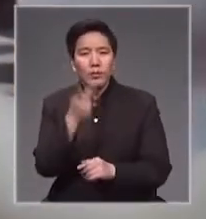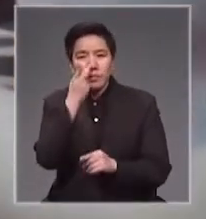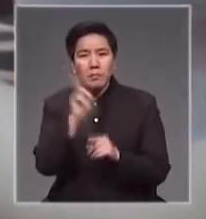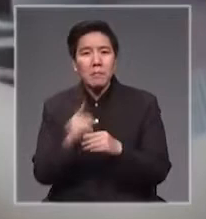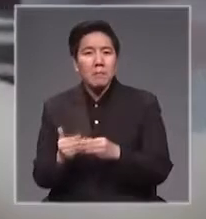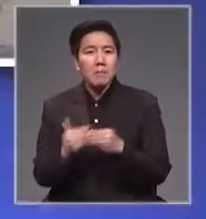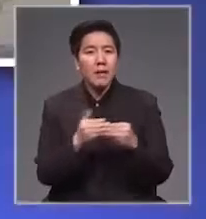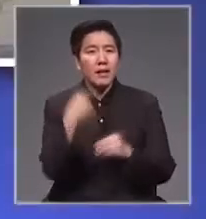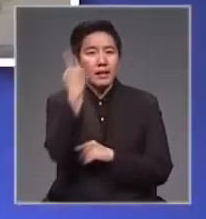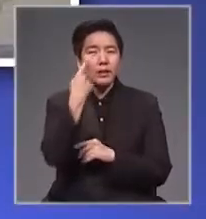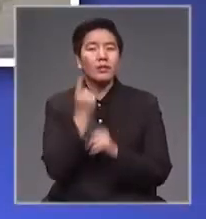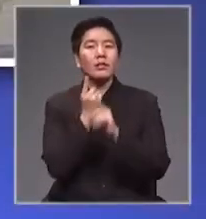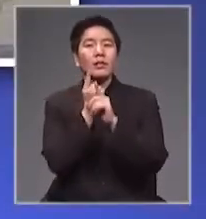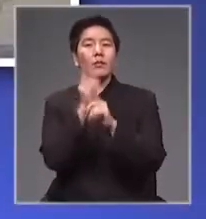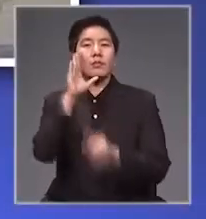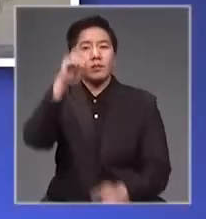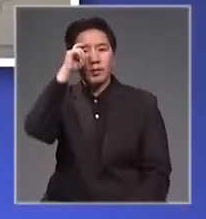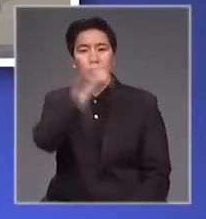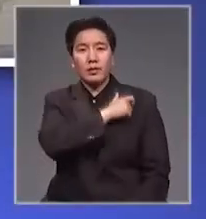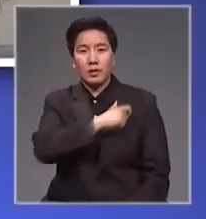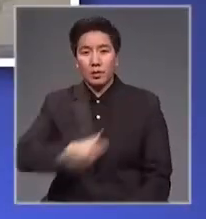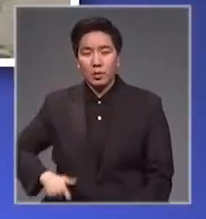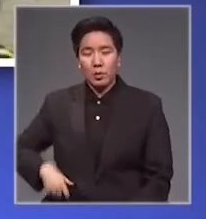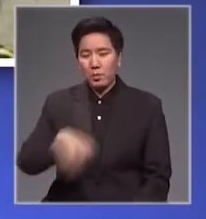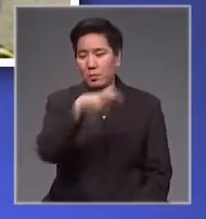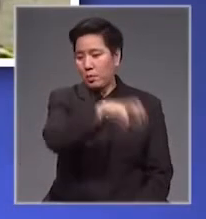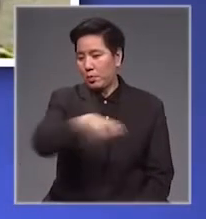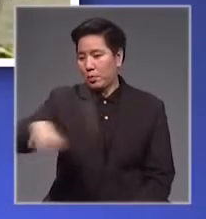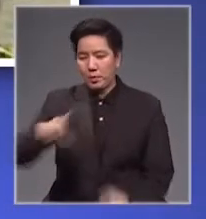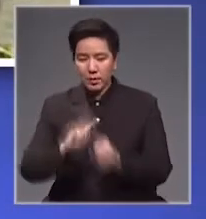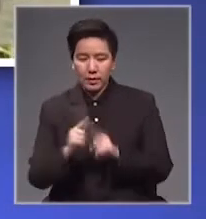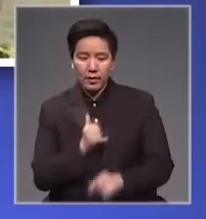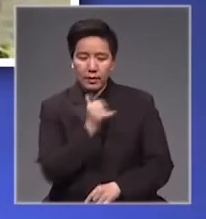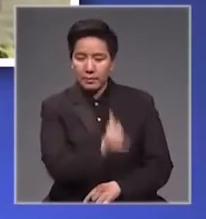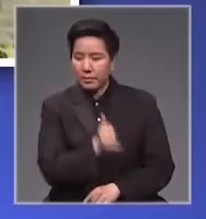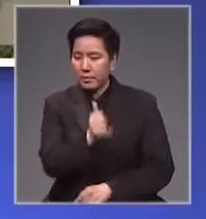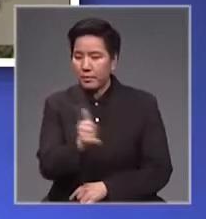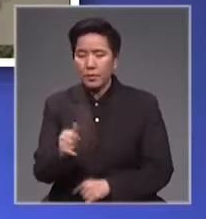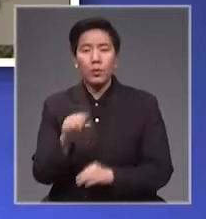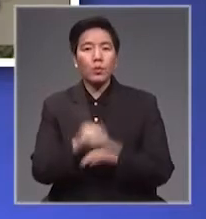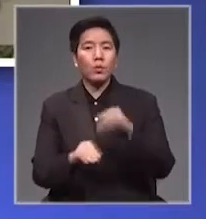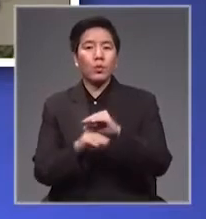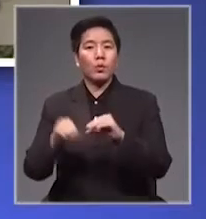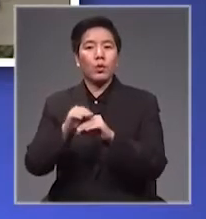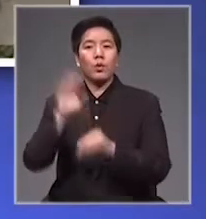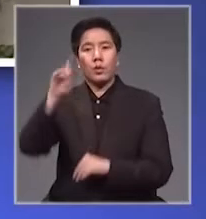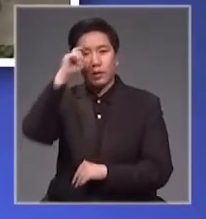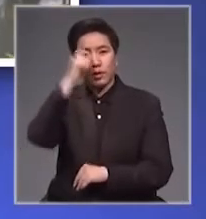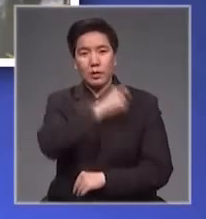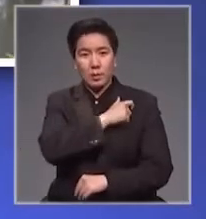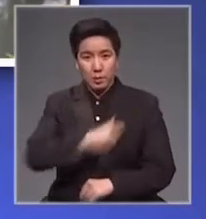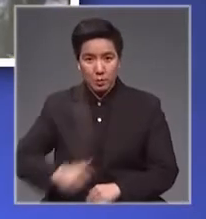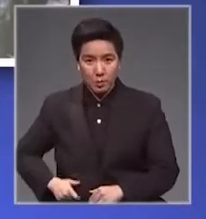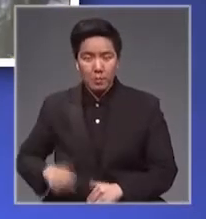รรค์ตามรอยพระบาทหน้าแหล่งเรียนรู้พิพิธภัณฑ์มีชีวิตจากโครงการอันเนื่องมาจากพระราชดำริสามารถเชื่อมโยงกับสา